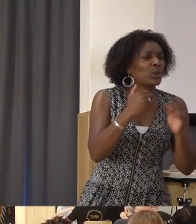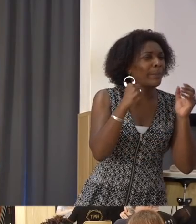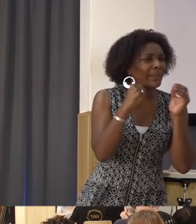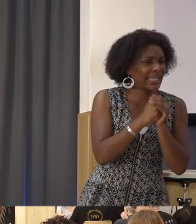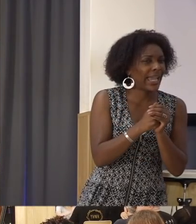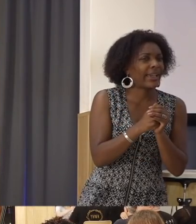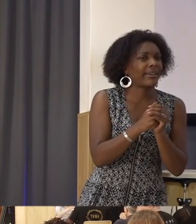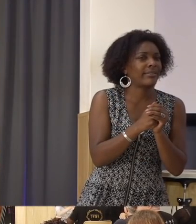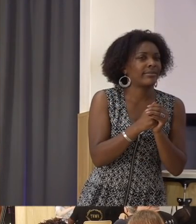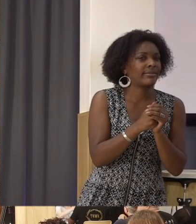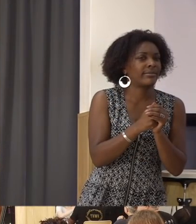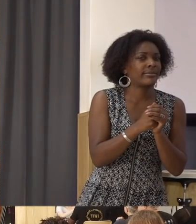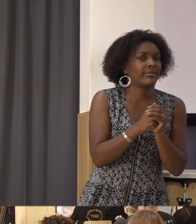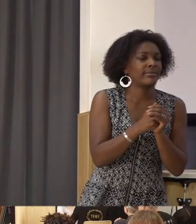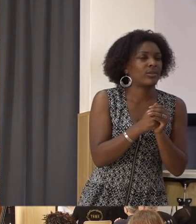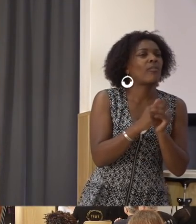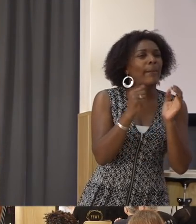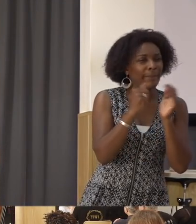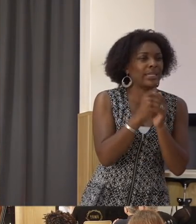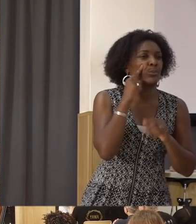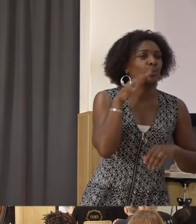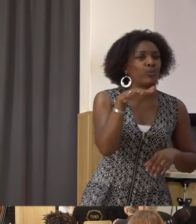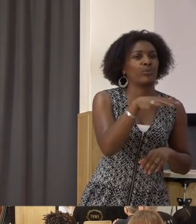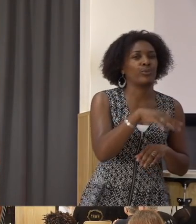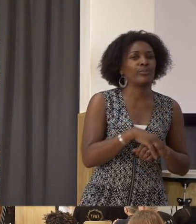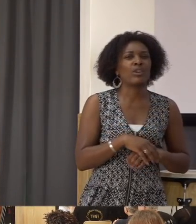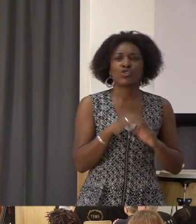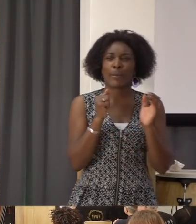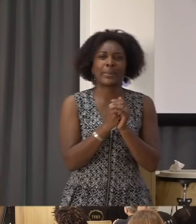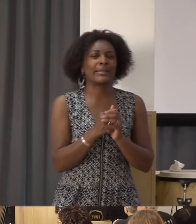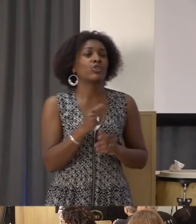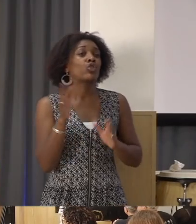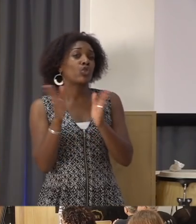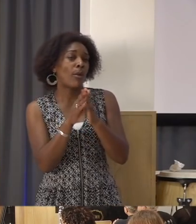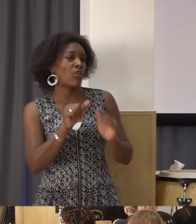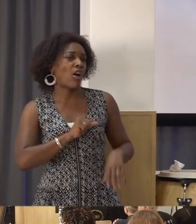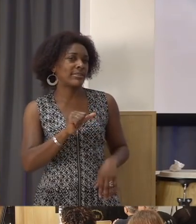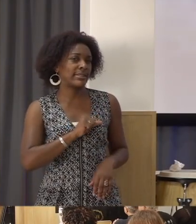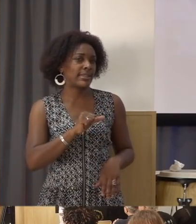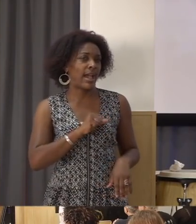prière. Alléluia. Je prie, je demande aux anciens de